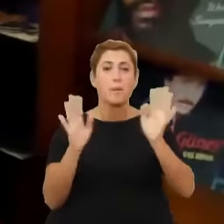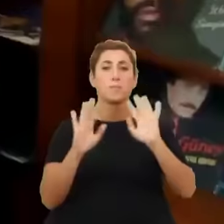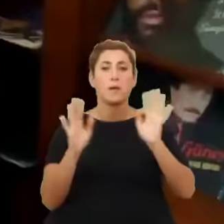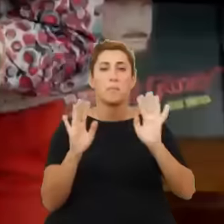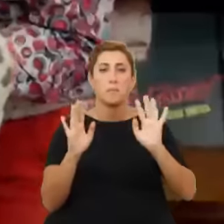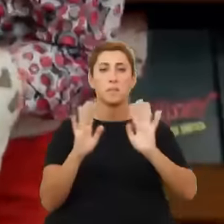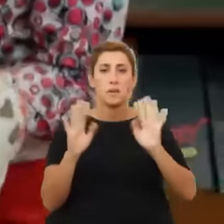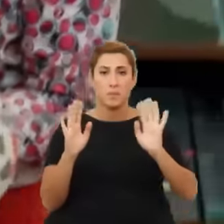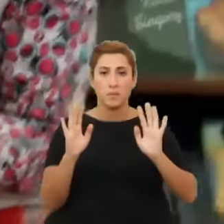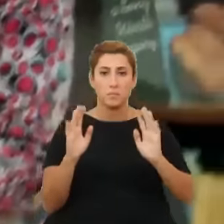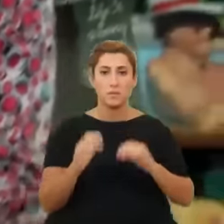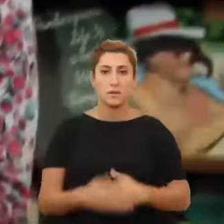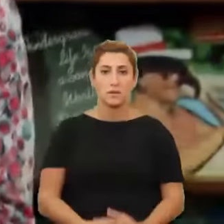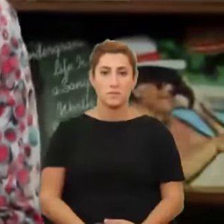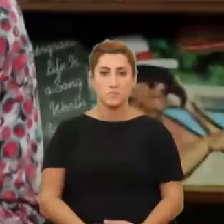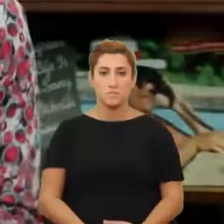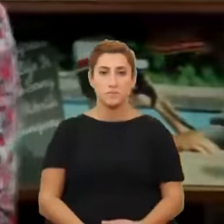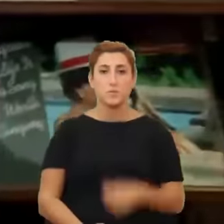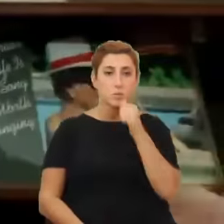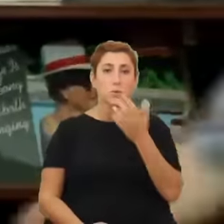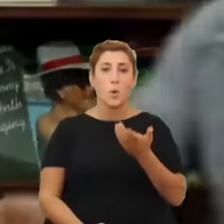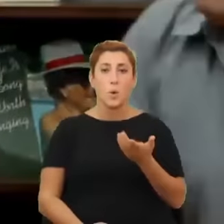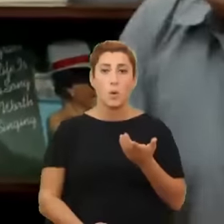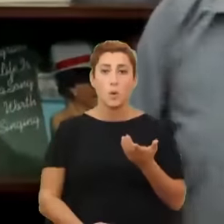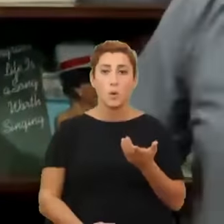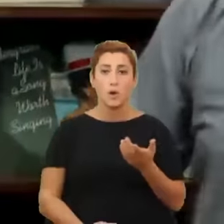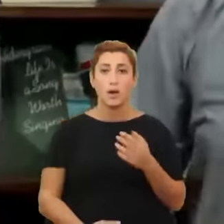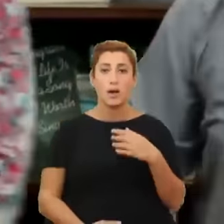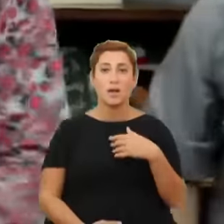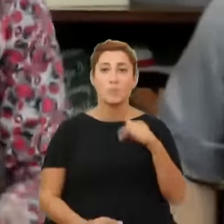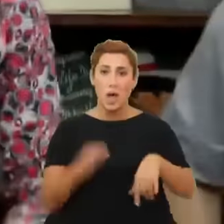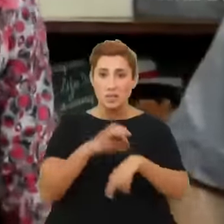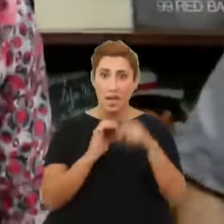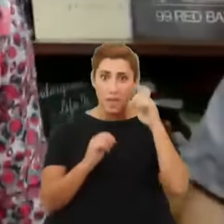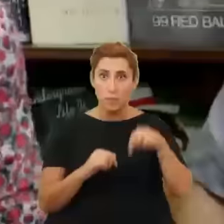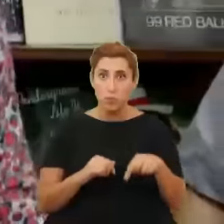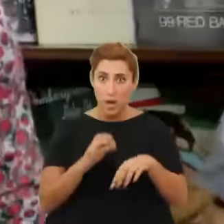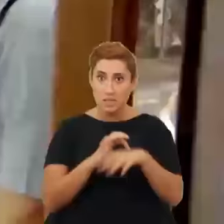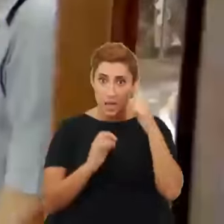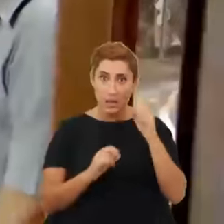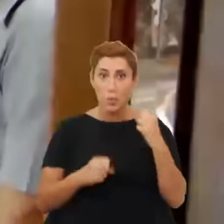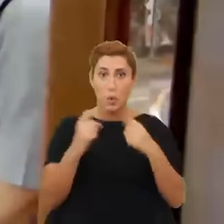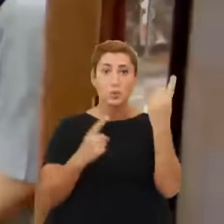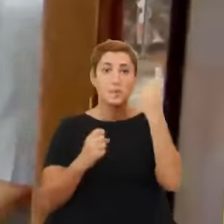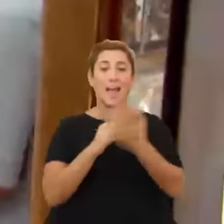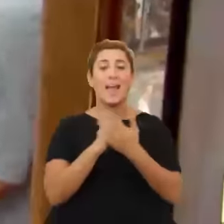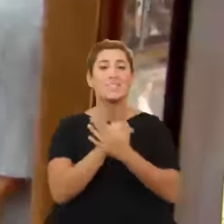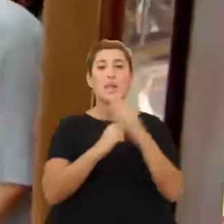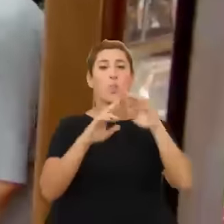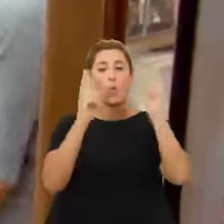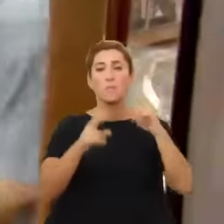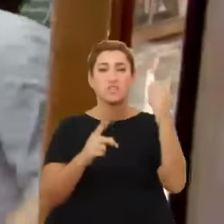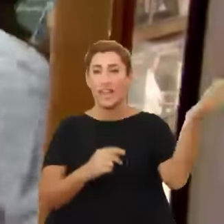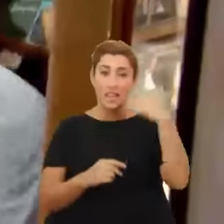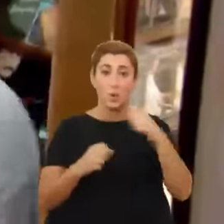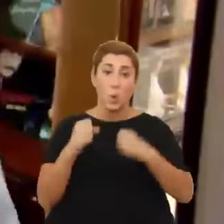tamam tamam tamam. Dükkanda hiçbir şey yok. Hastane mi lan burası? Hastane mi burası? Koş birine eczada olan bir şey kapıdan yap.